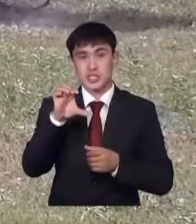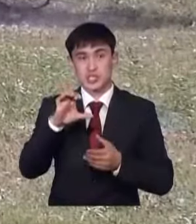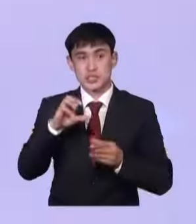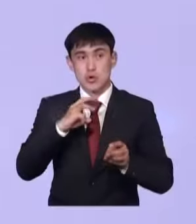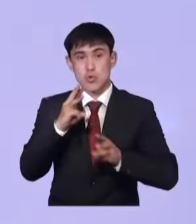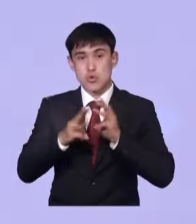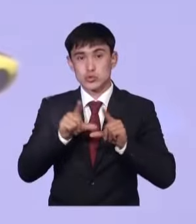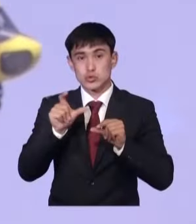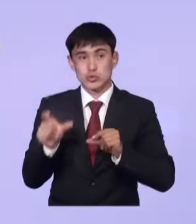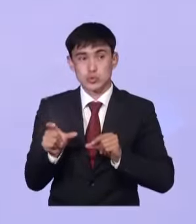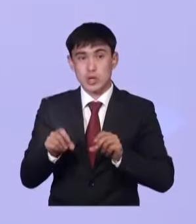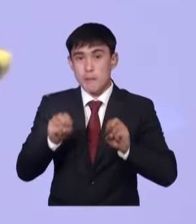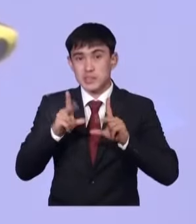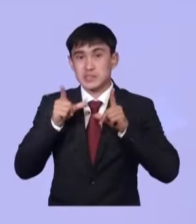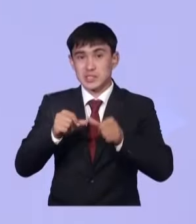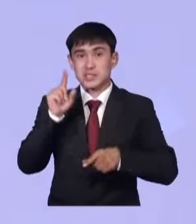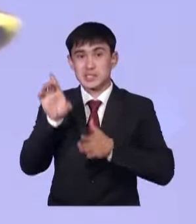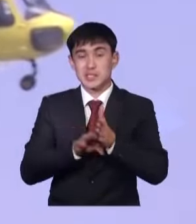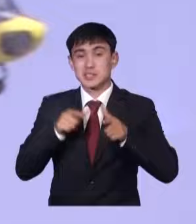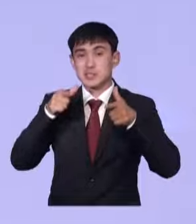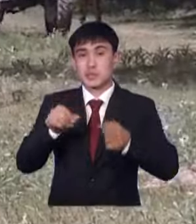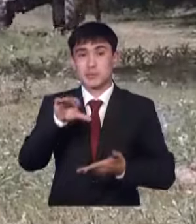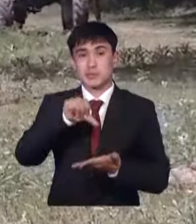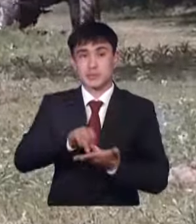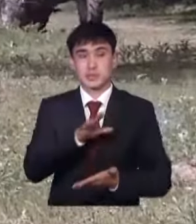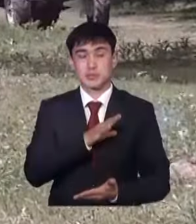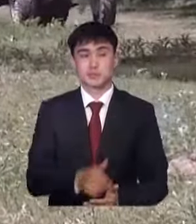өрт сөндірушілері қауіпті аймаққа дер кезінде жетті.